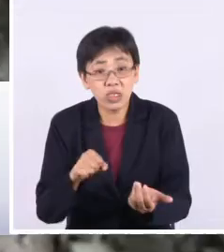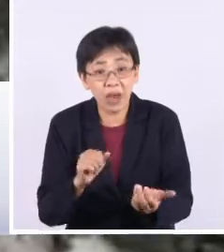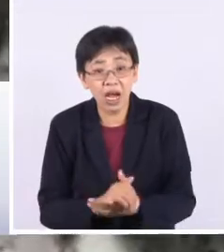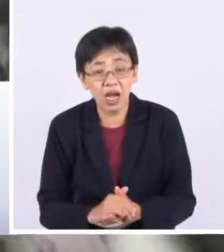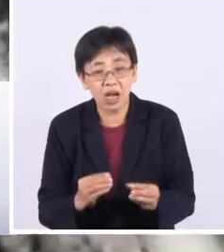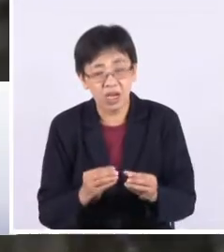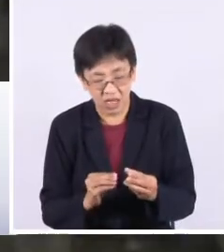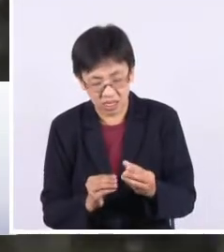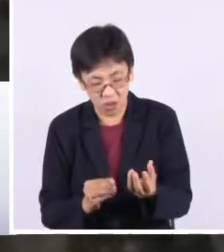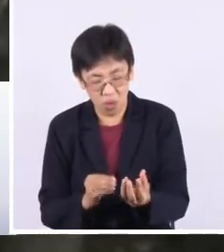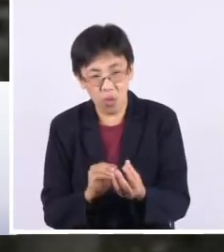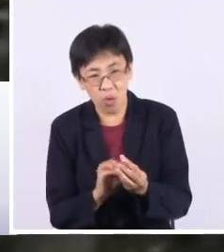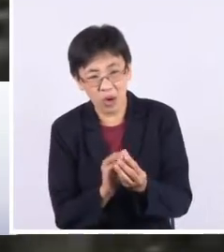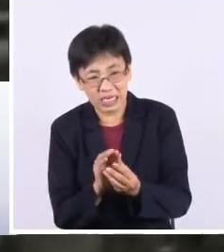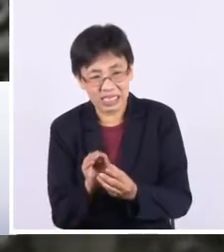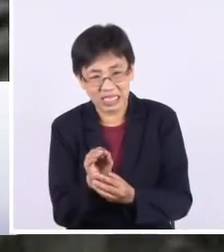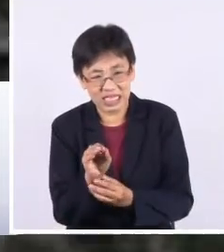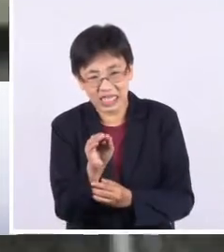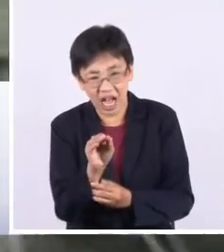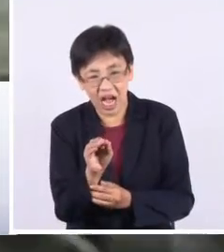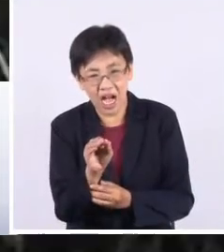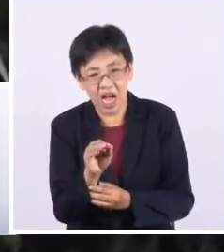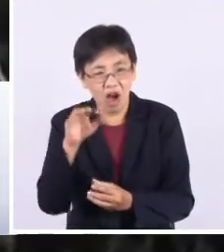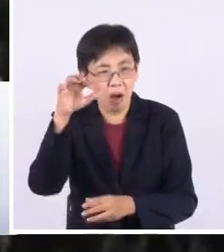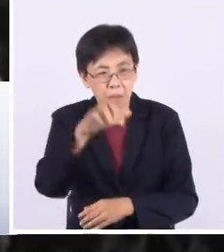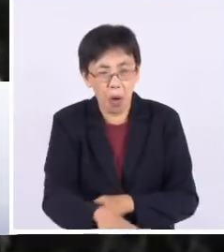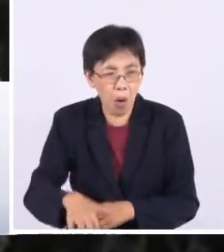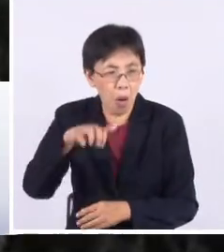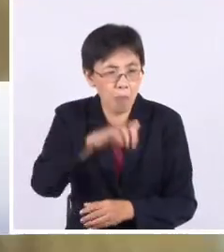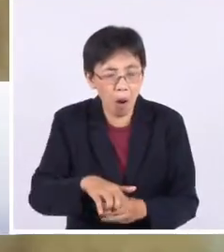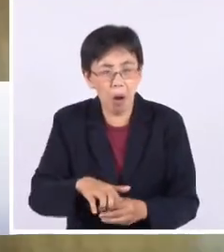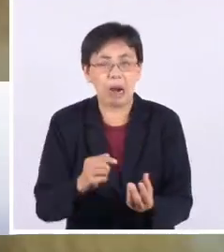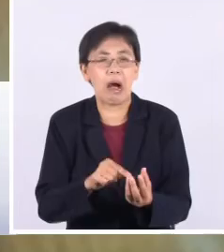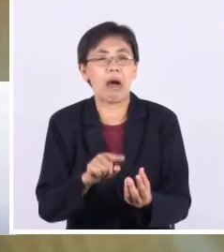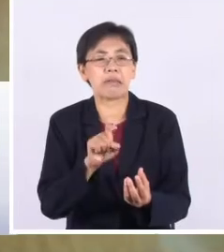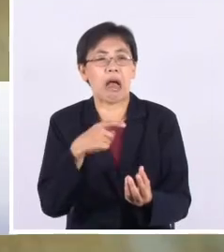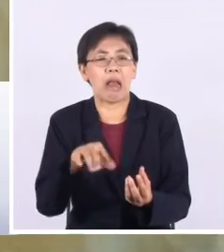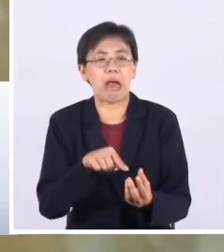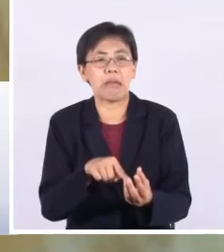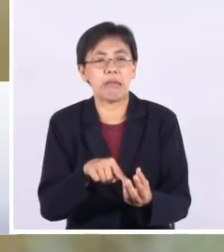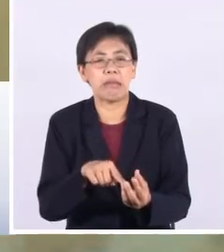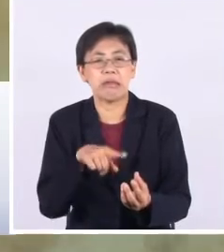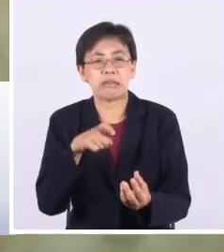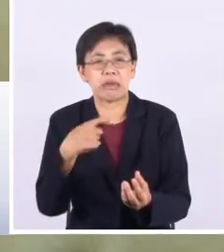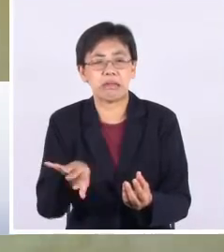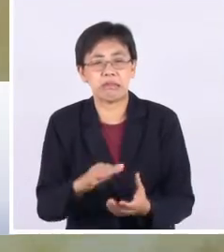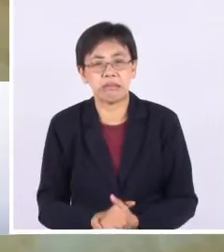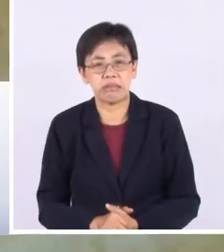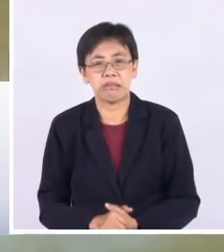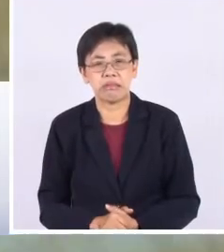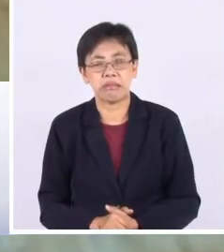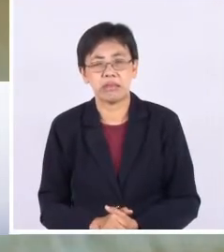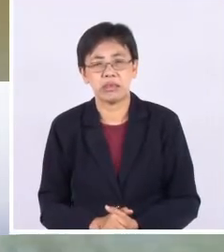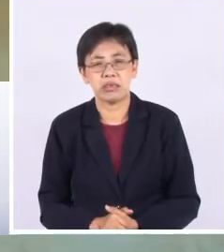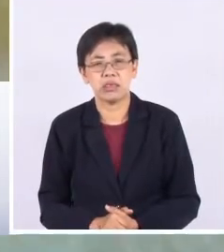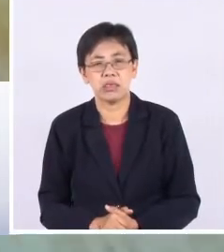างตัวมันไปโดนมันไปโดนฟันแบคโฮอ๋ อเหรอ ตายแล้วเนี่ย อันนี้ตาย ตายตายตาย อันนี้ไม่รอ ดชาวบ้านบอกว่า